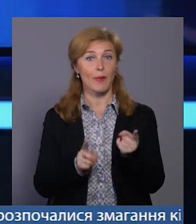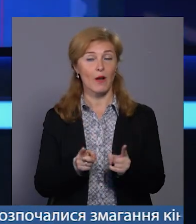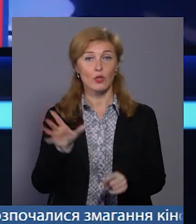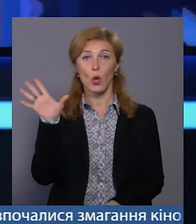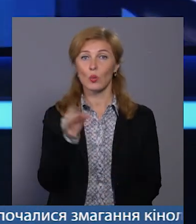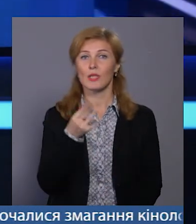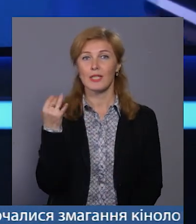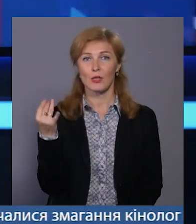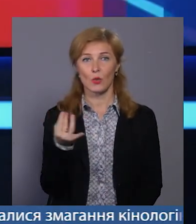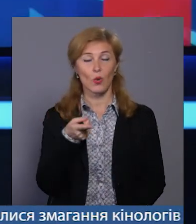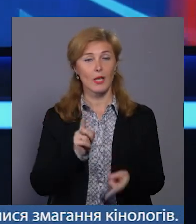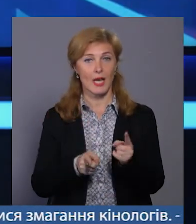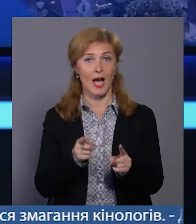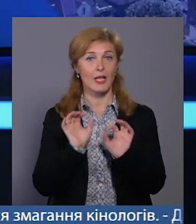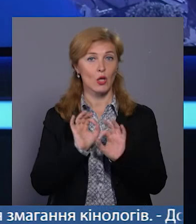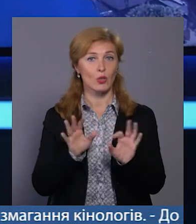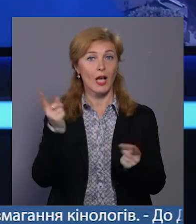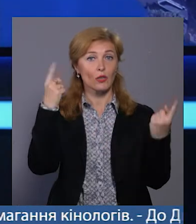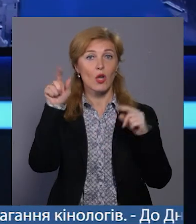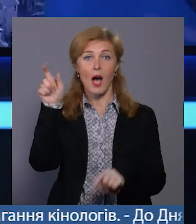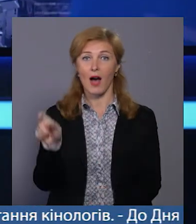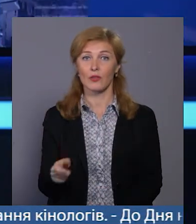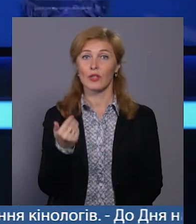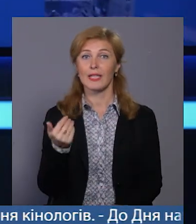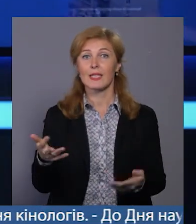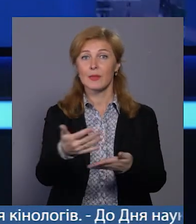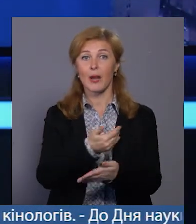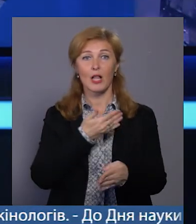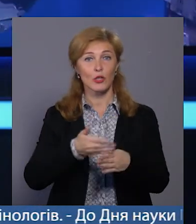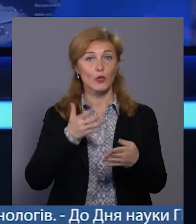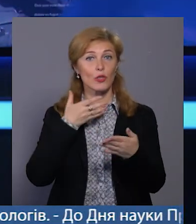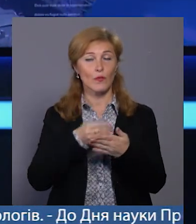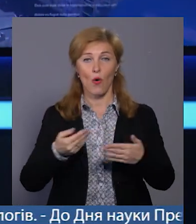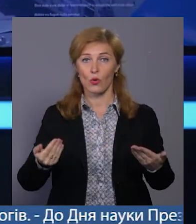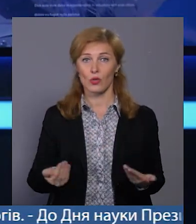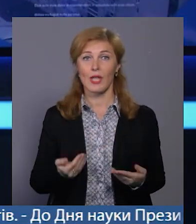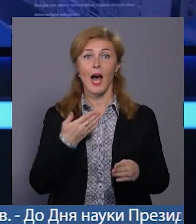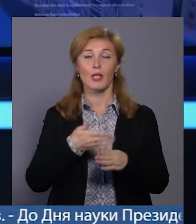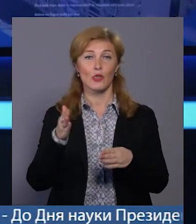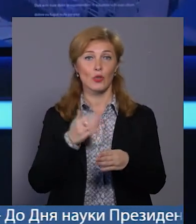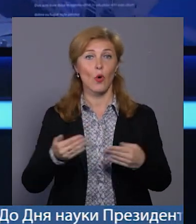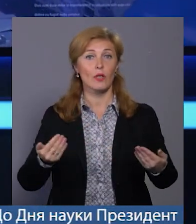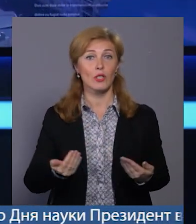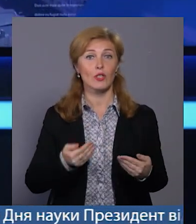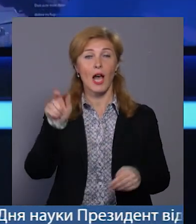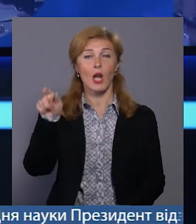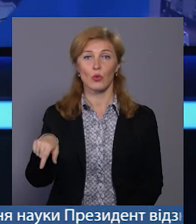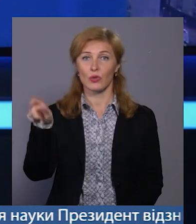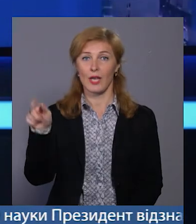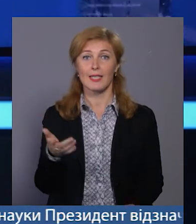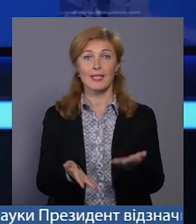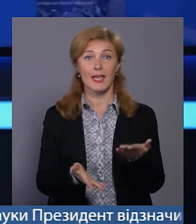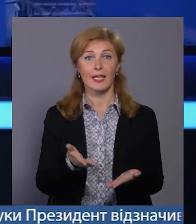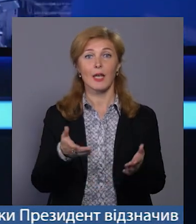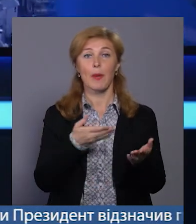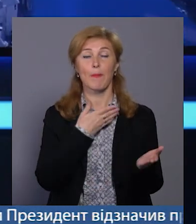Усі історії реальні, каже авторка. Їх збирала частково зі свого життя, а частково із життів людей, з якими